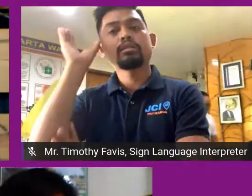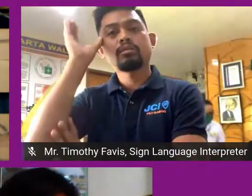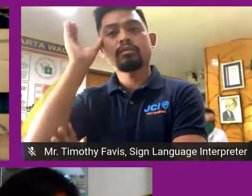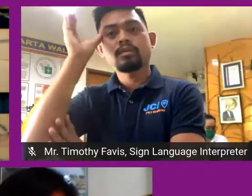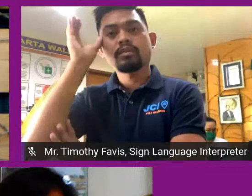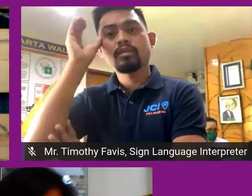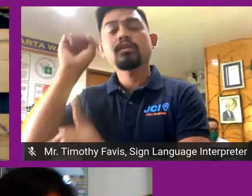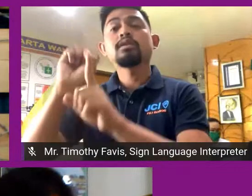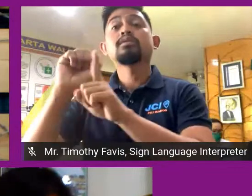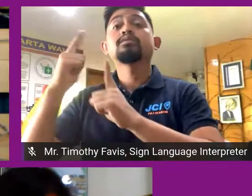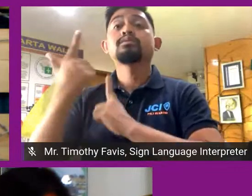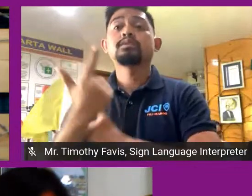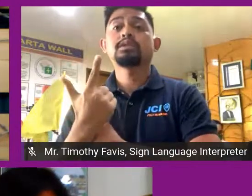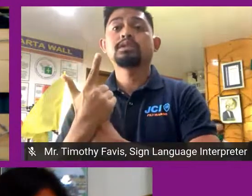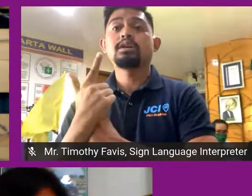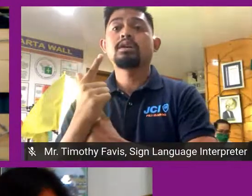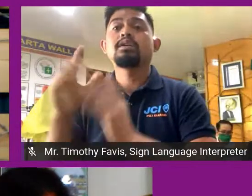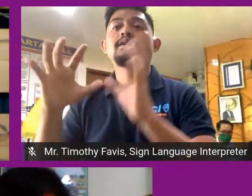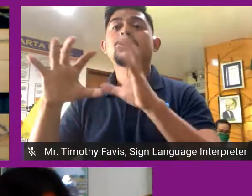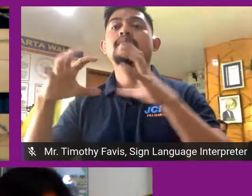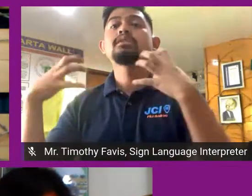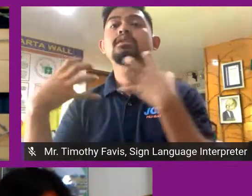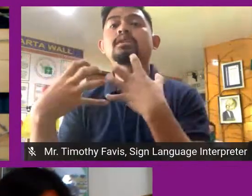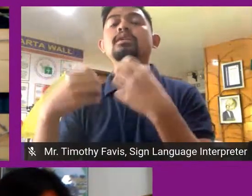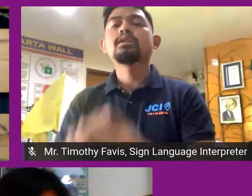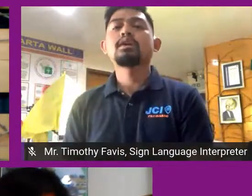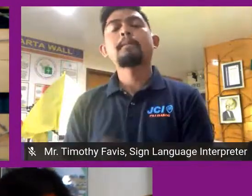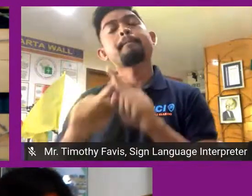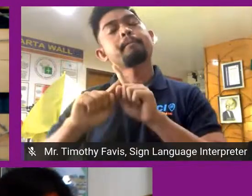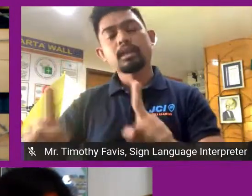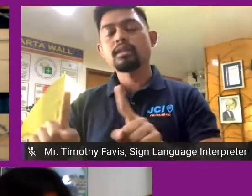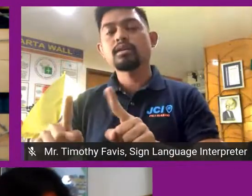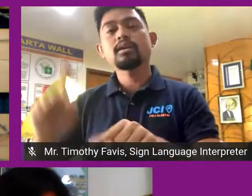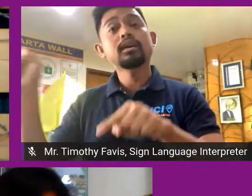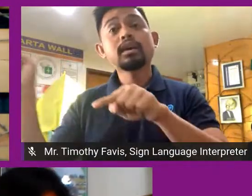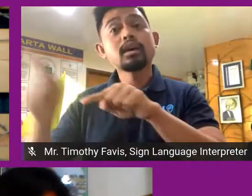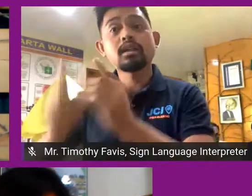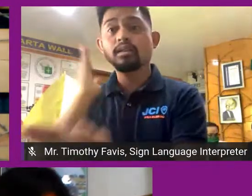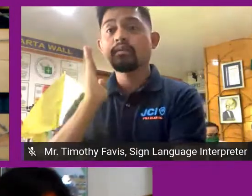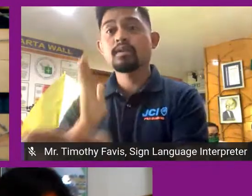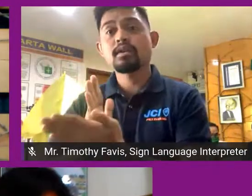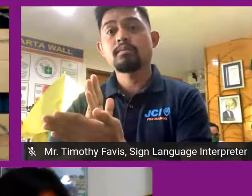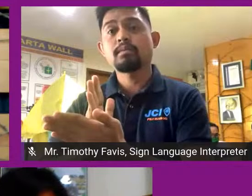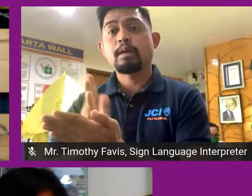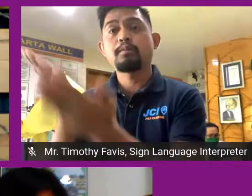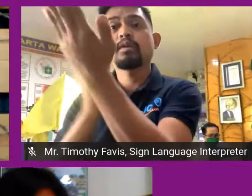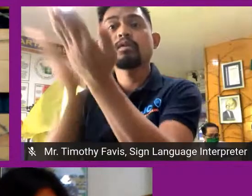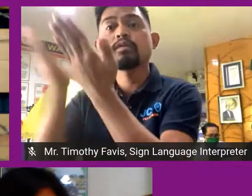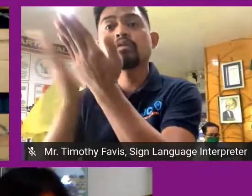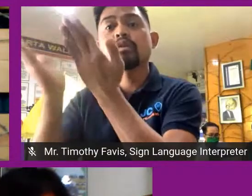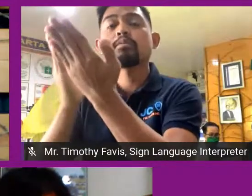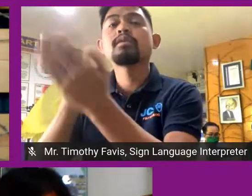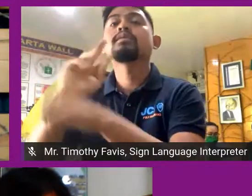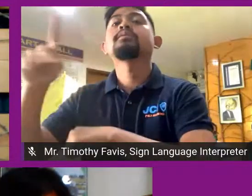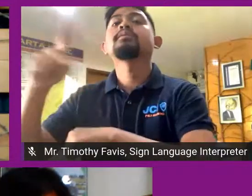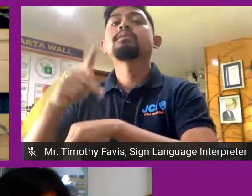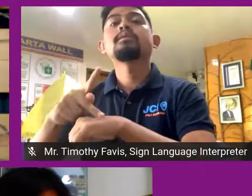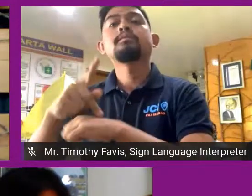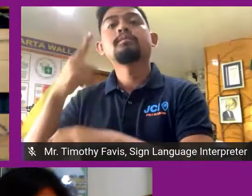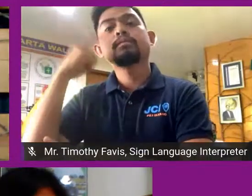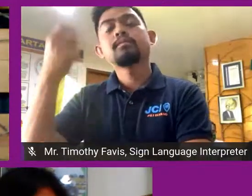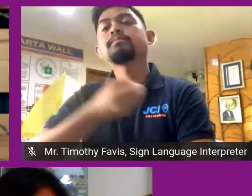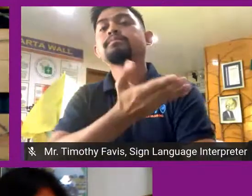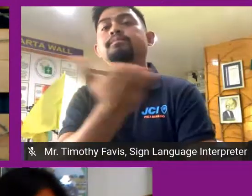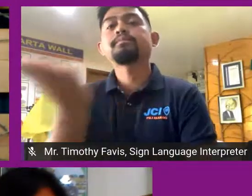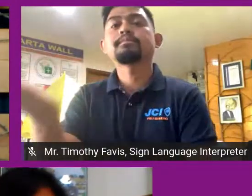gatherings. Subalit, hindi po tayo pwedeng tumigil sa pagbibigay ng serbisyo publiko para sa ating mga